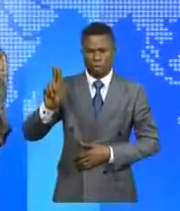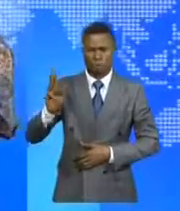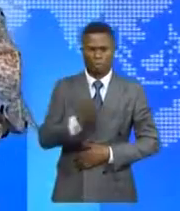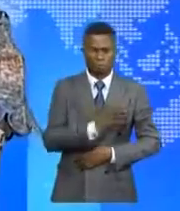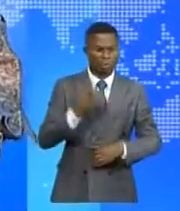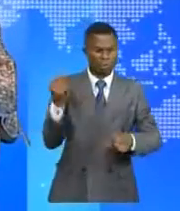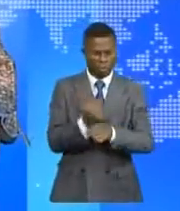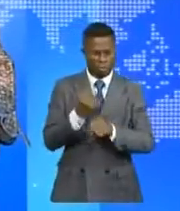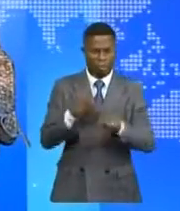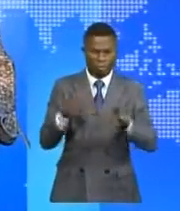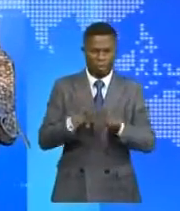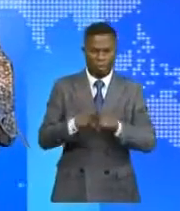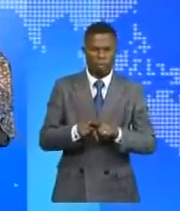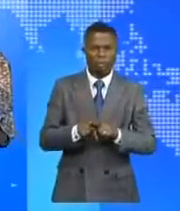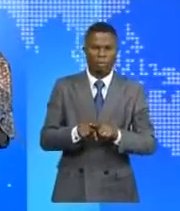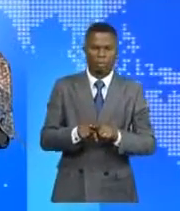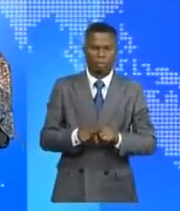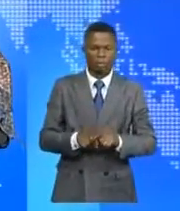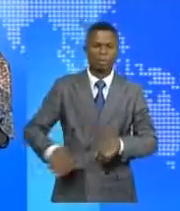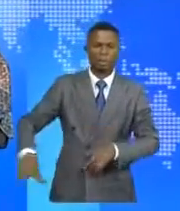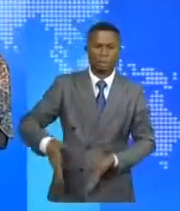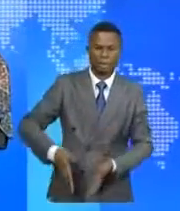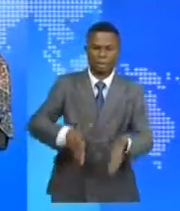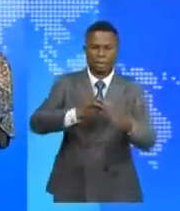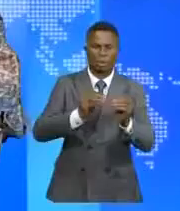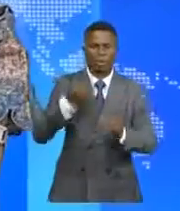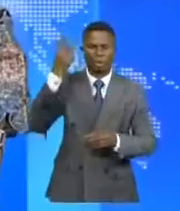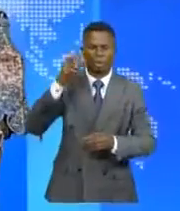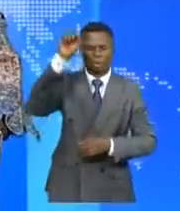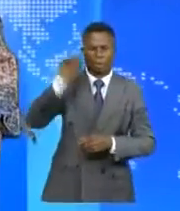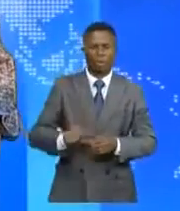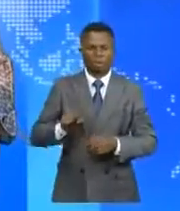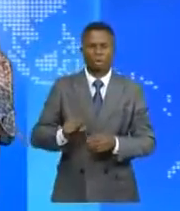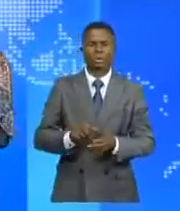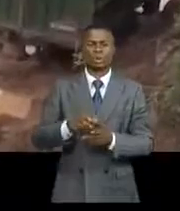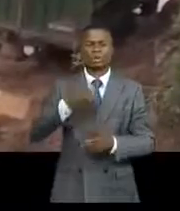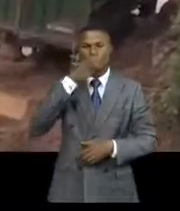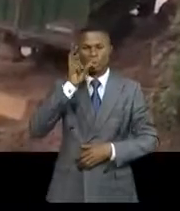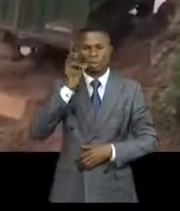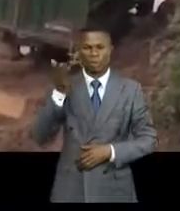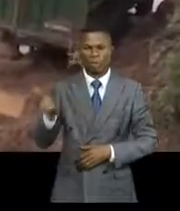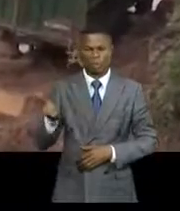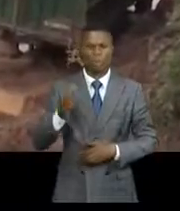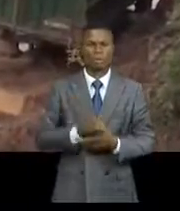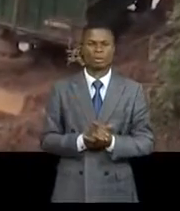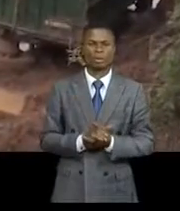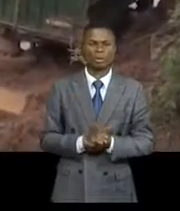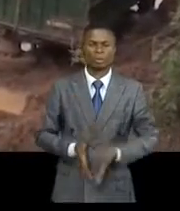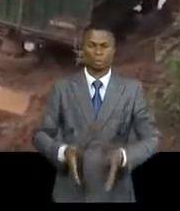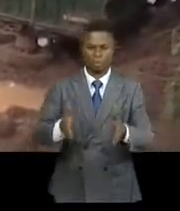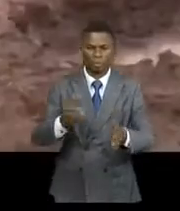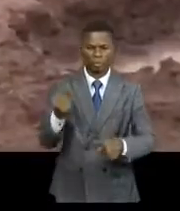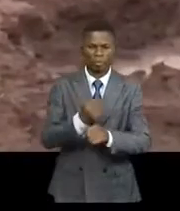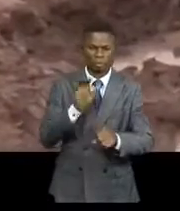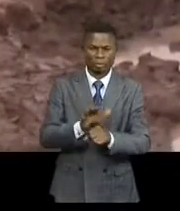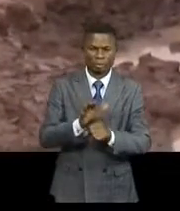Même exercice avec les travaux sur la nationale numéro 2 dans le sud Kivu. Son routier de tous les